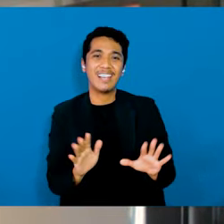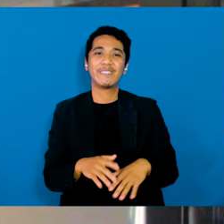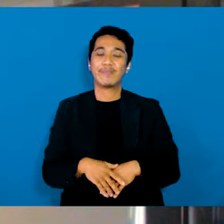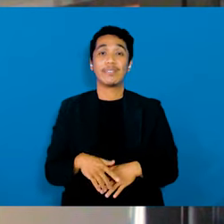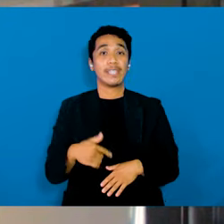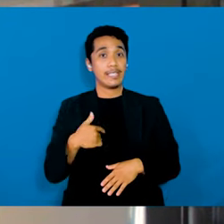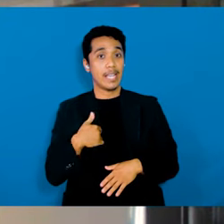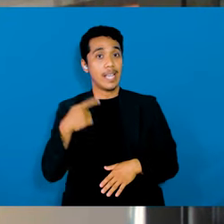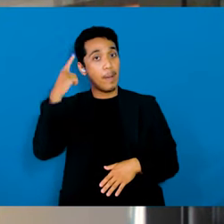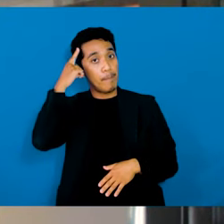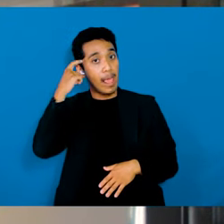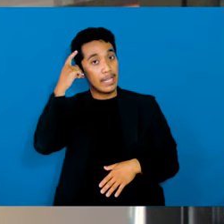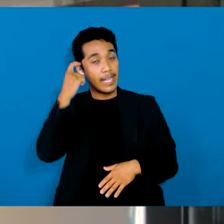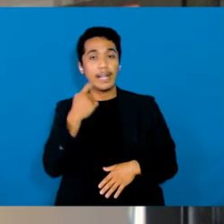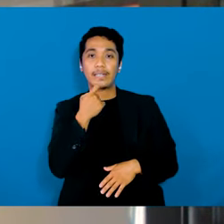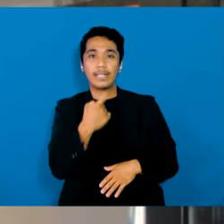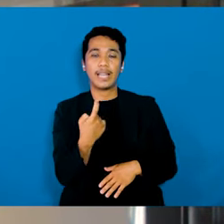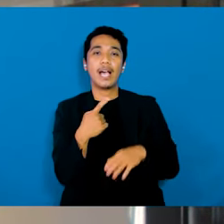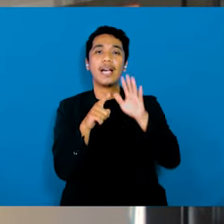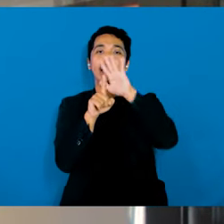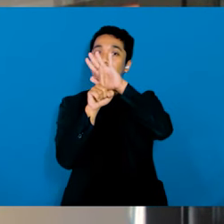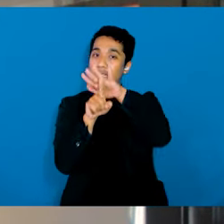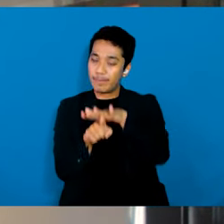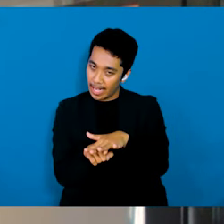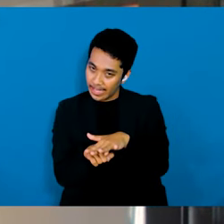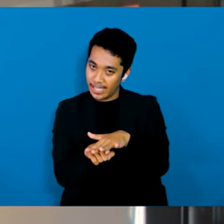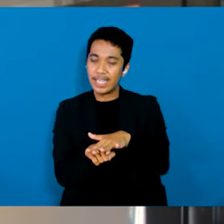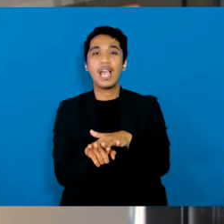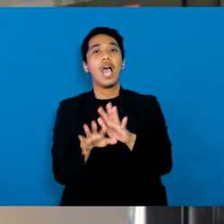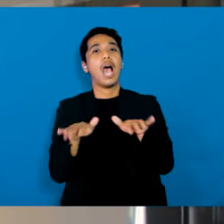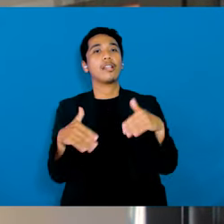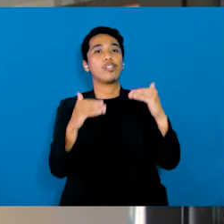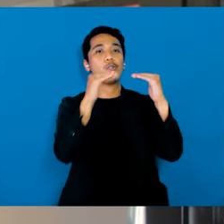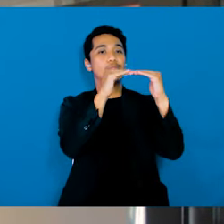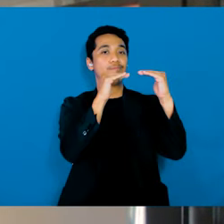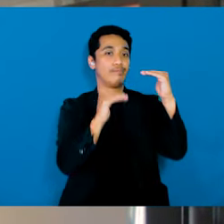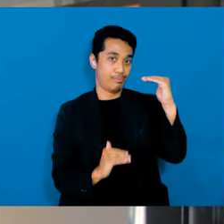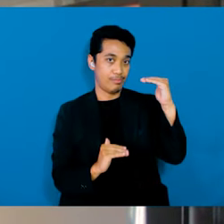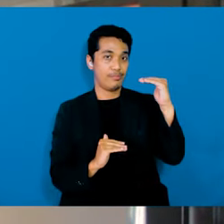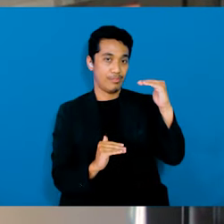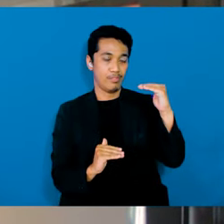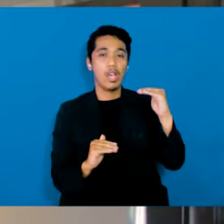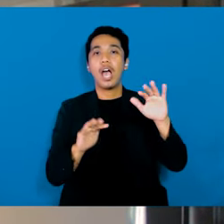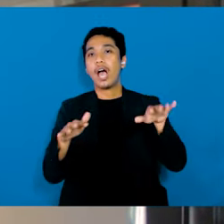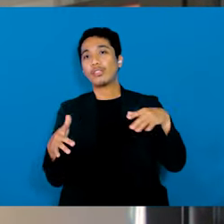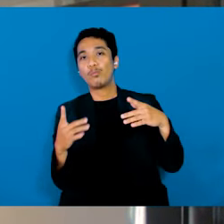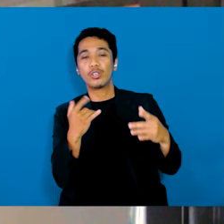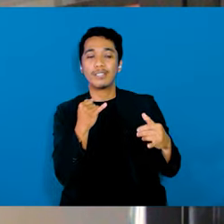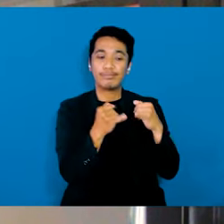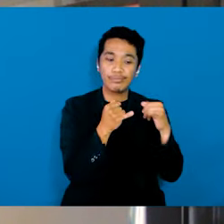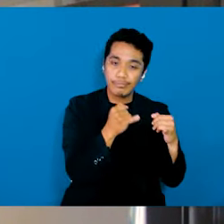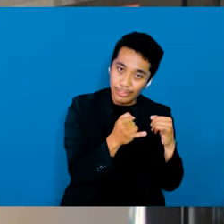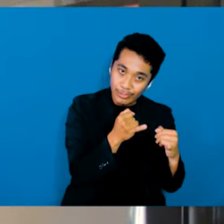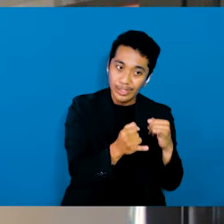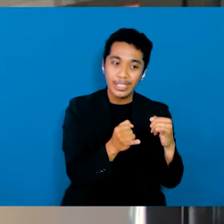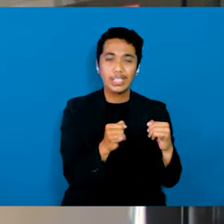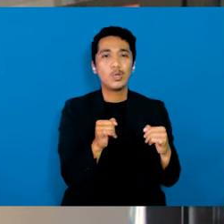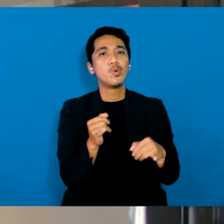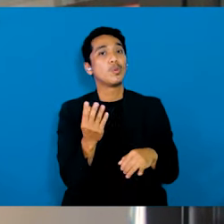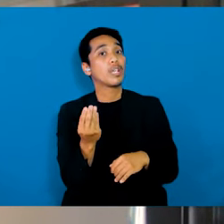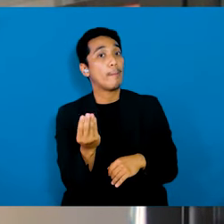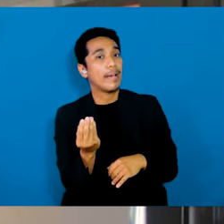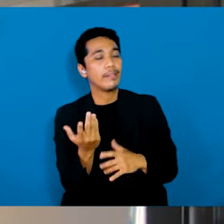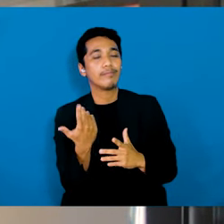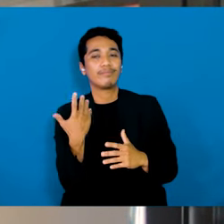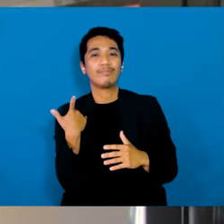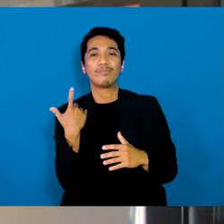wajar-wajar saja. Dan saya belajar tentang diskriminasi, tentang ketidakadilan, banyaknya bullying dan sebagainya, itu